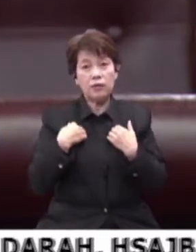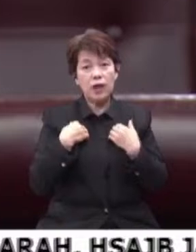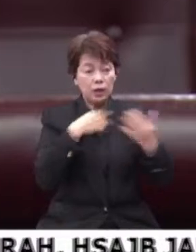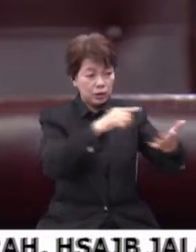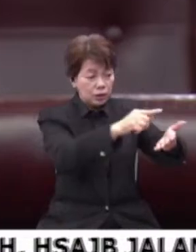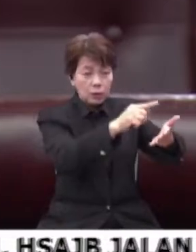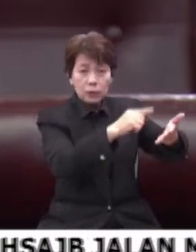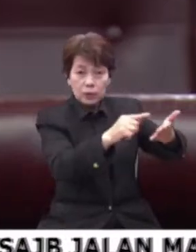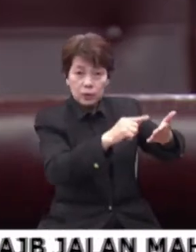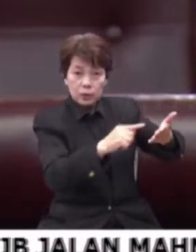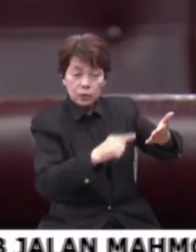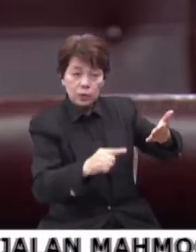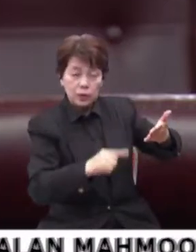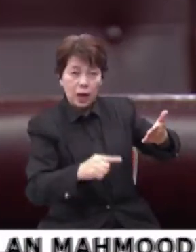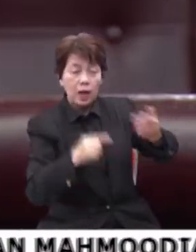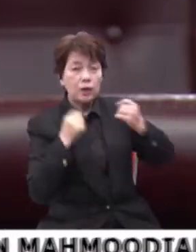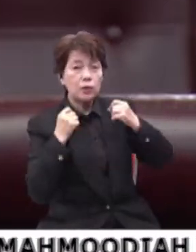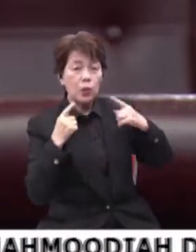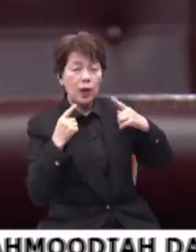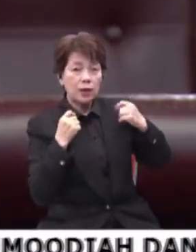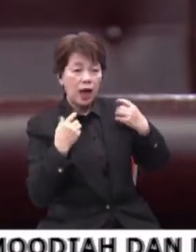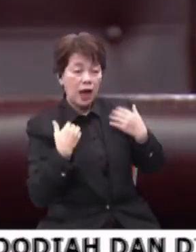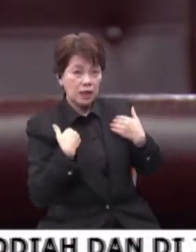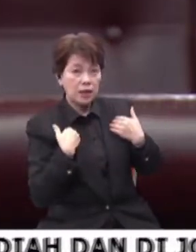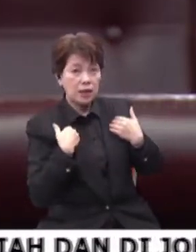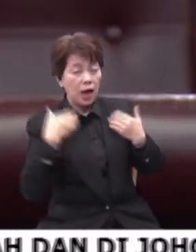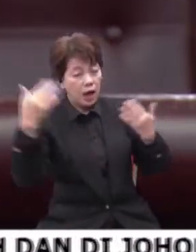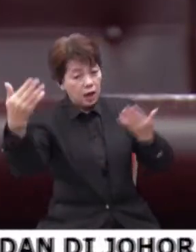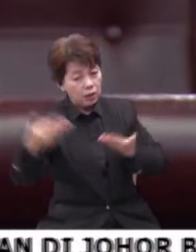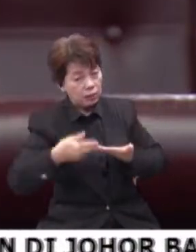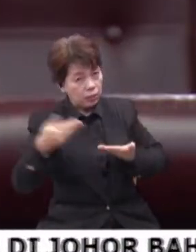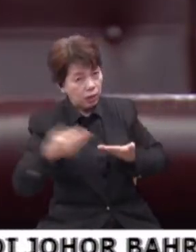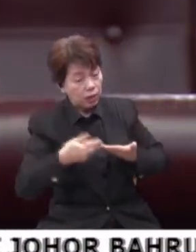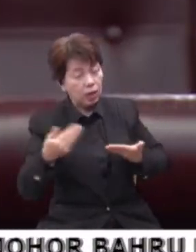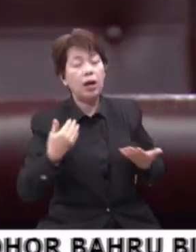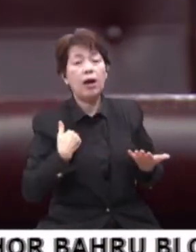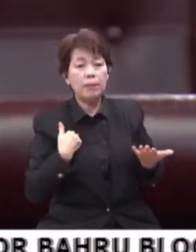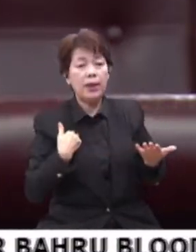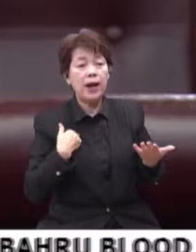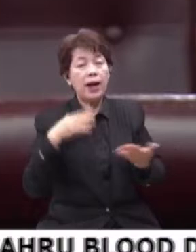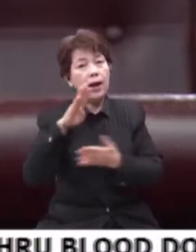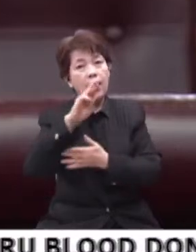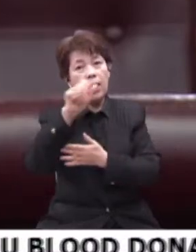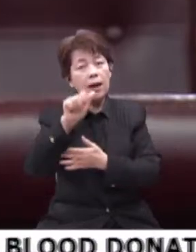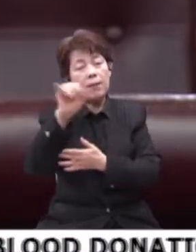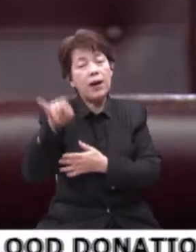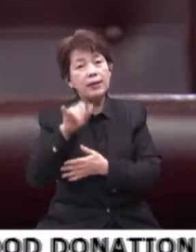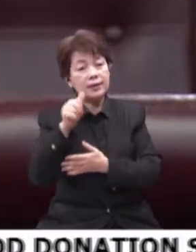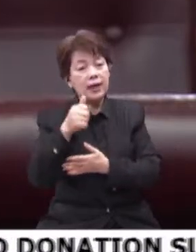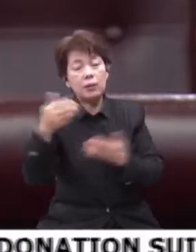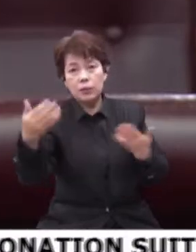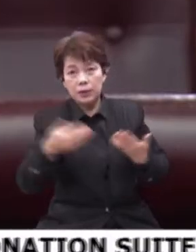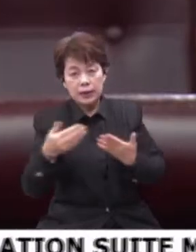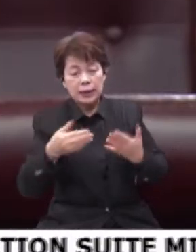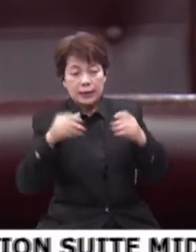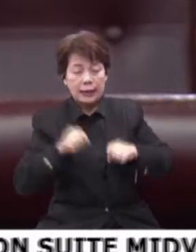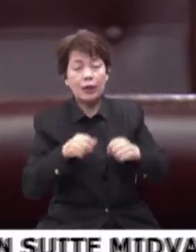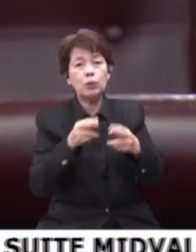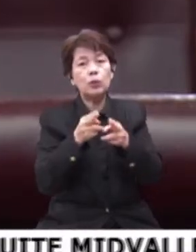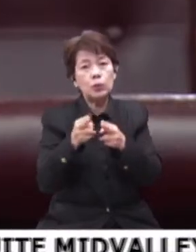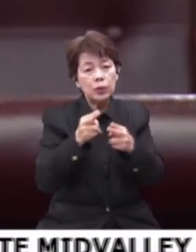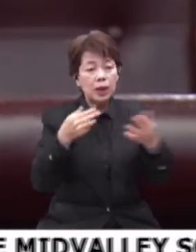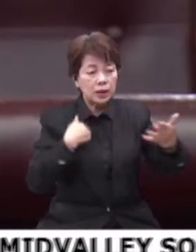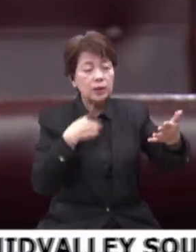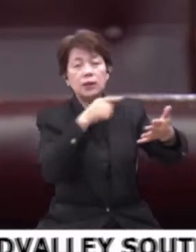syarikat-syarikat swasta dan sebagainya yang memperkenalkan bajak organik mereka terutama sekarang sedang diusahakan secara giat